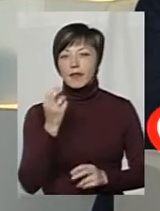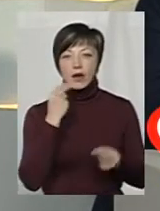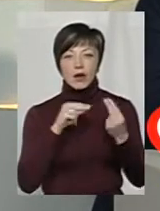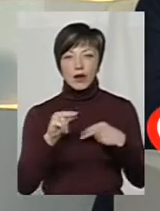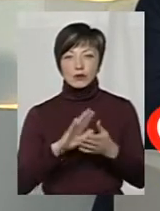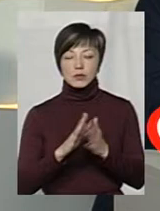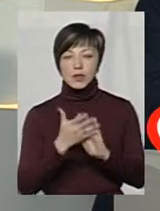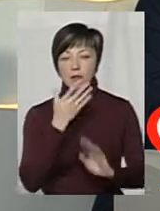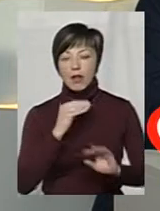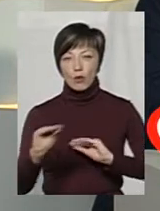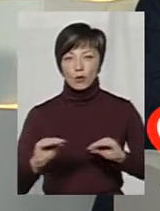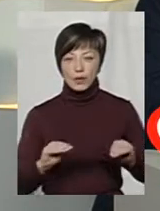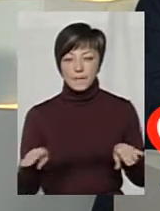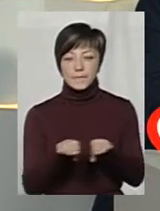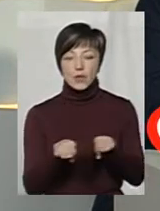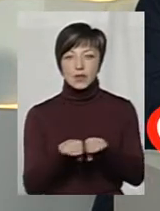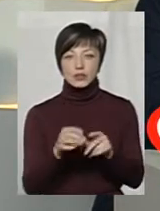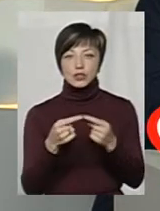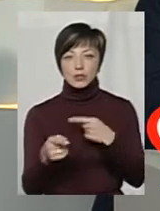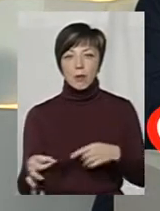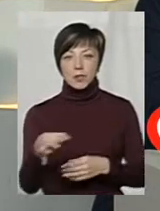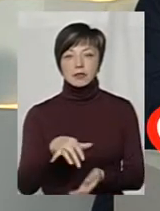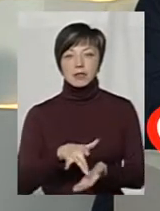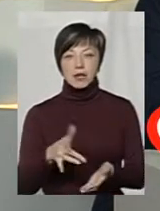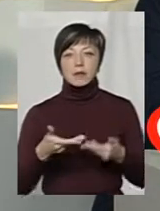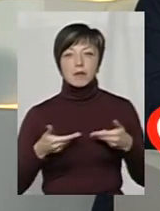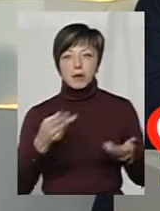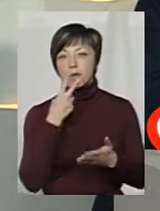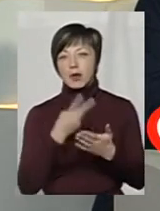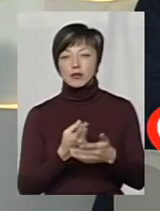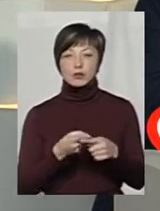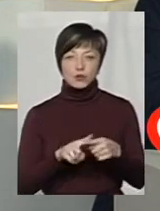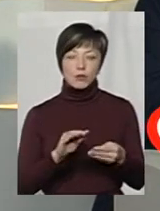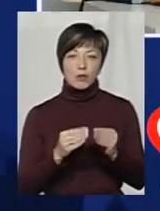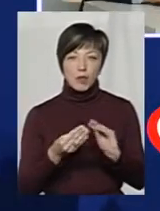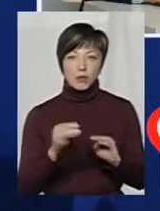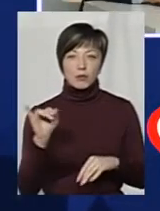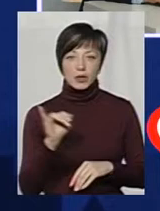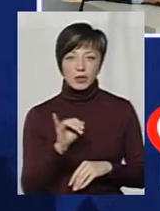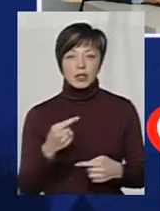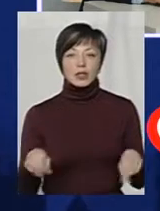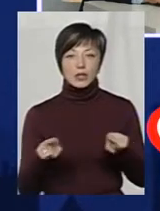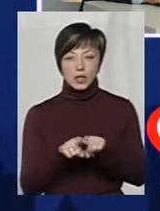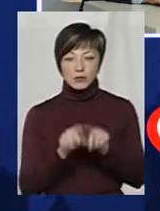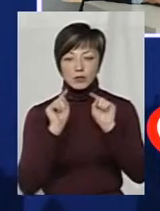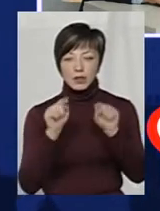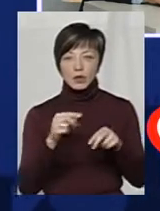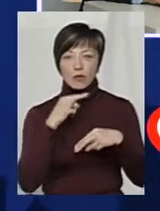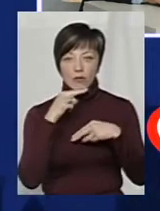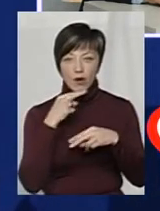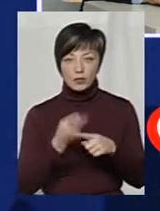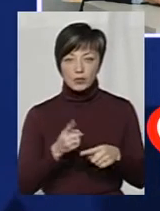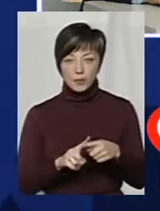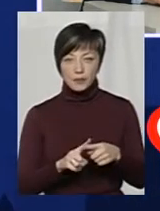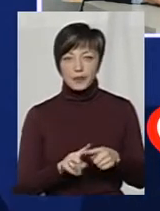і благоустрій. Порівняно з іншими обласними центрами, ми бачимо цю проблему і теж приділяємо і цьому увагу. Ну, в